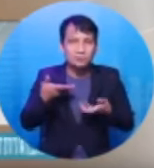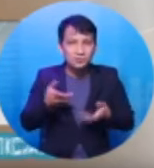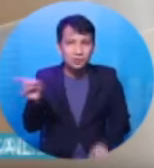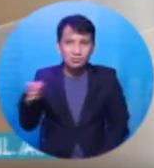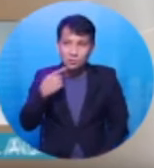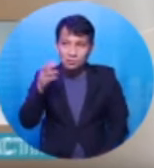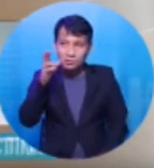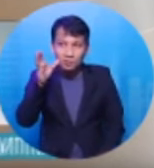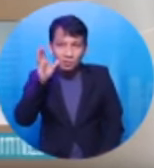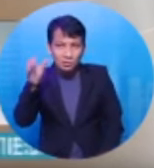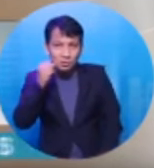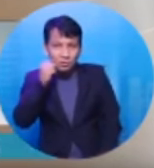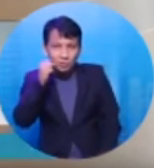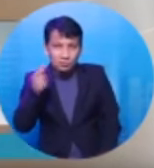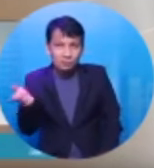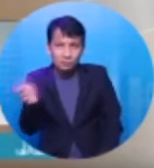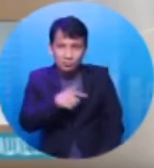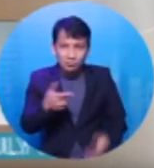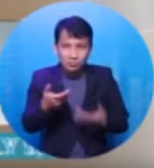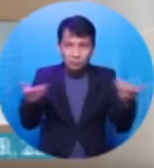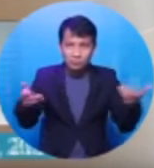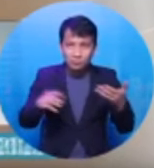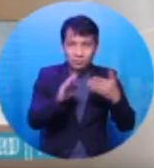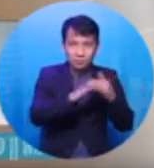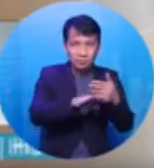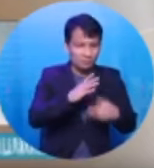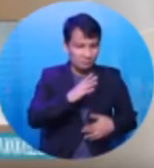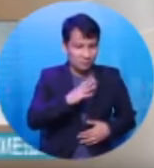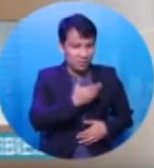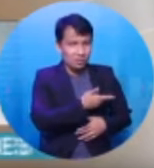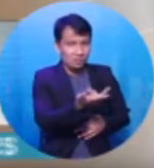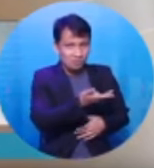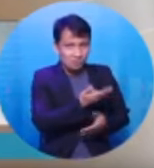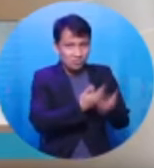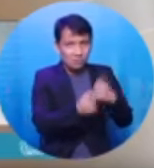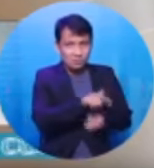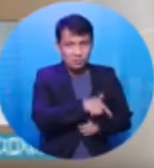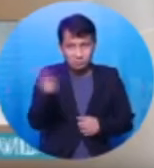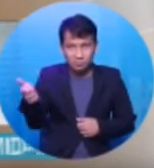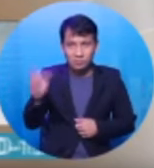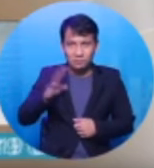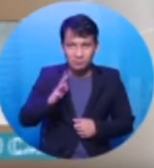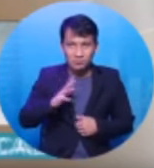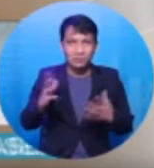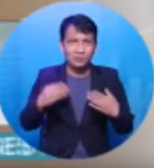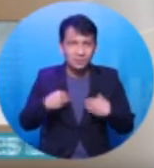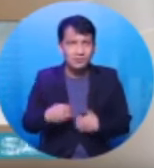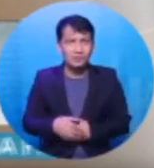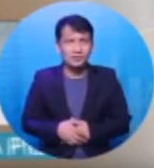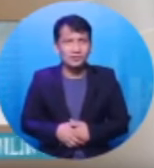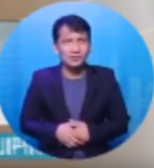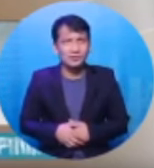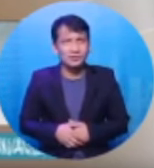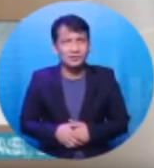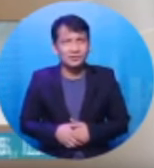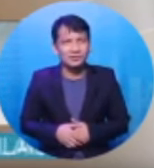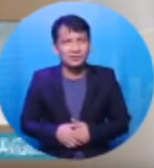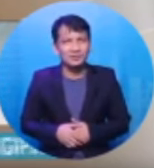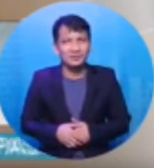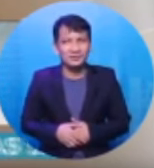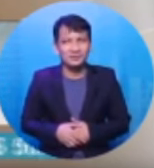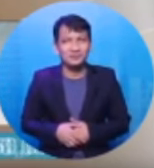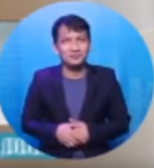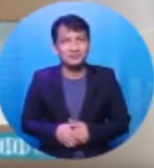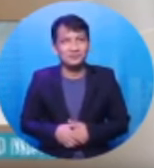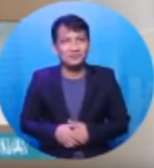payag ang maging kayo. Basta kami lang. Basta balikan dahil sa kapustuhan ko mabuo yung pamilya namin. Oh, ang basta nagkakaganyan ka. Wala ka kami.